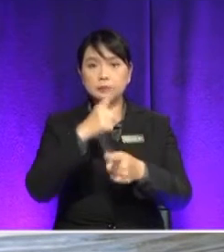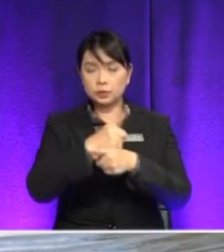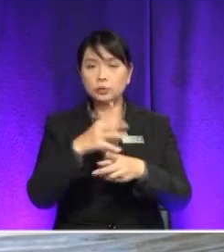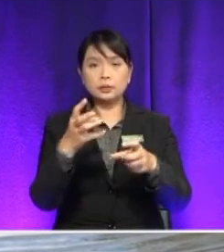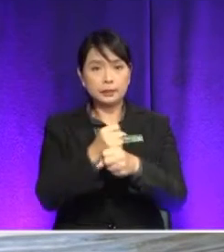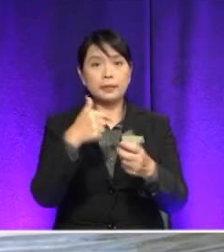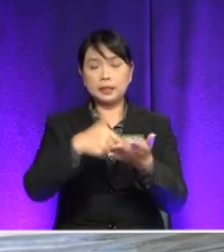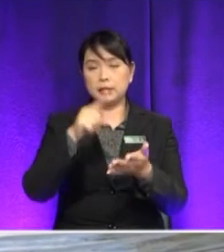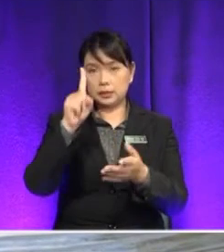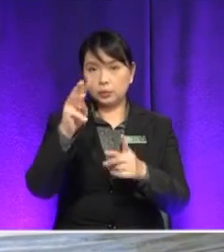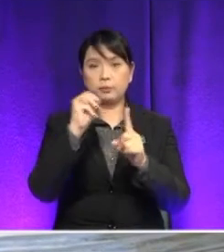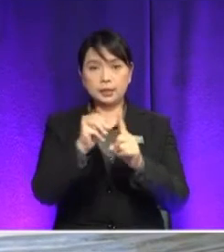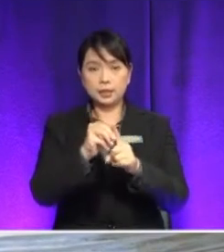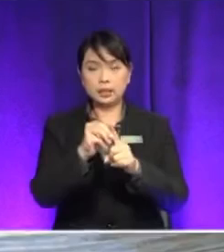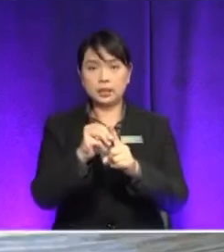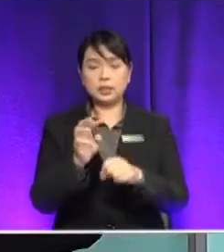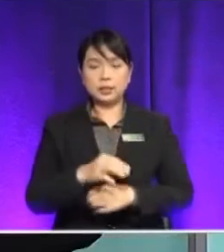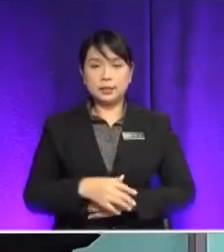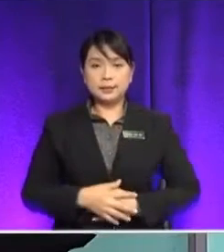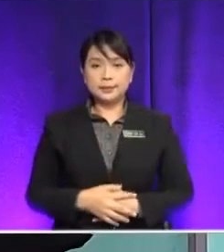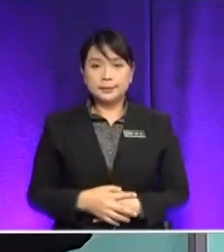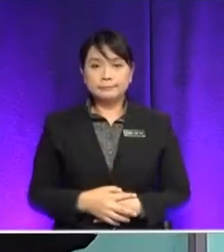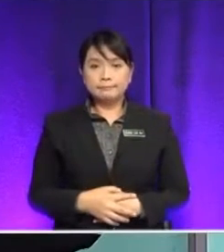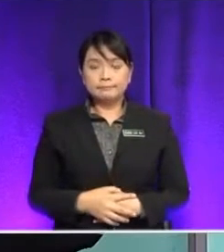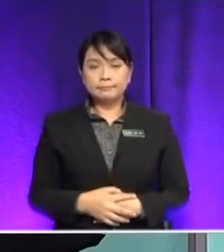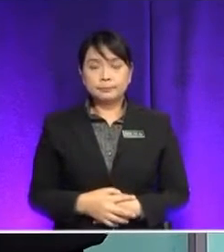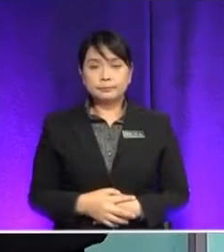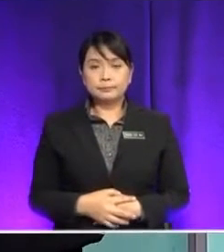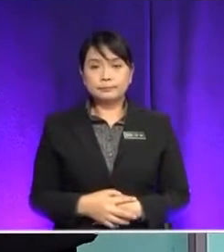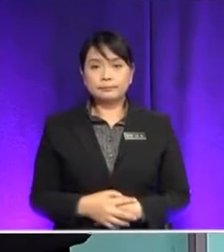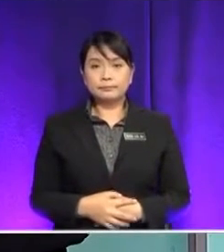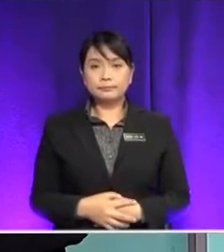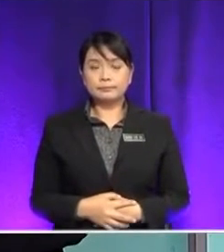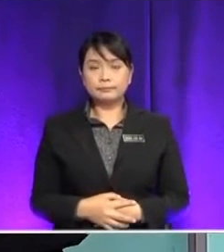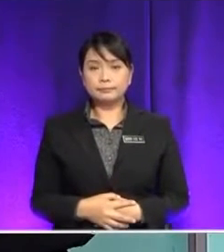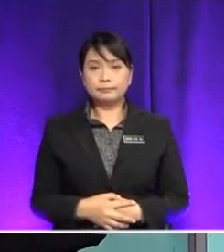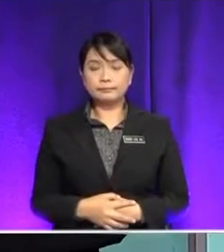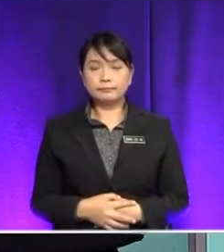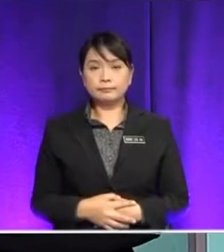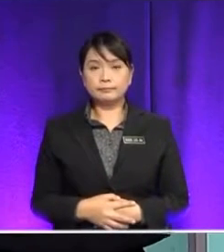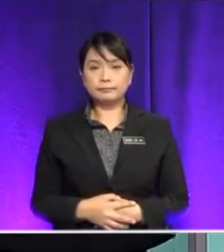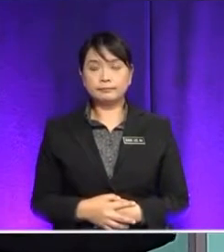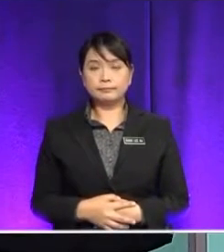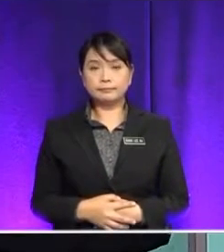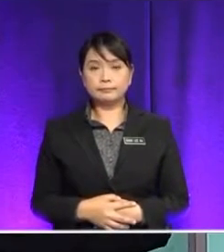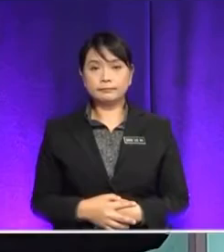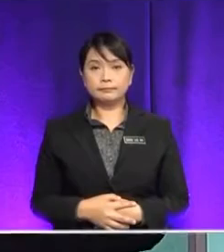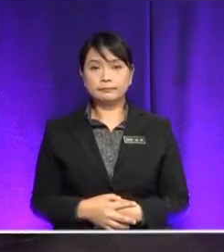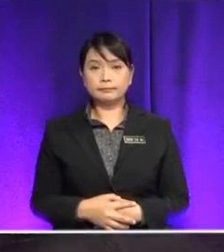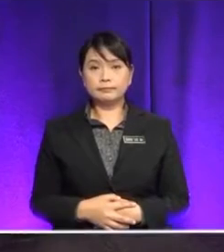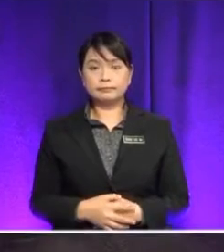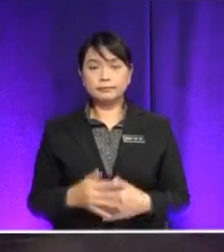555 mite out Aceh seterusnya kita pagi-pagi salah nambah2 Bolehlah